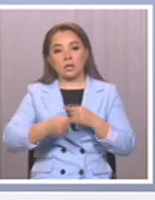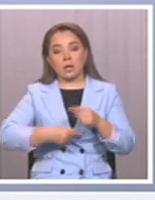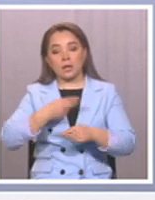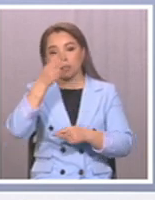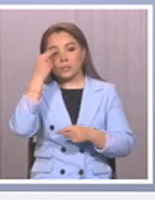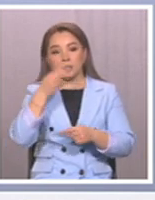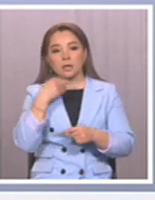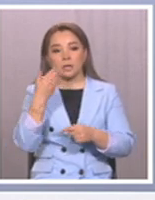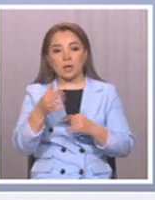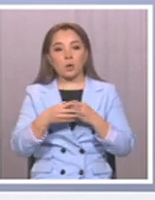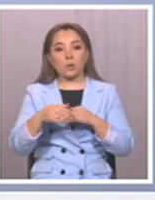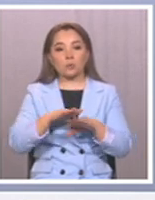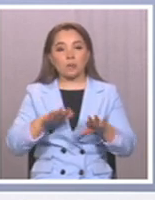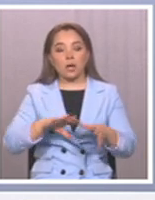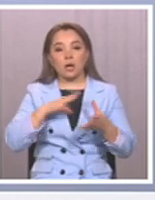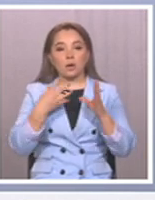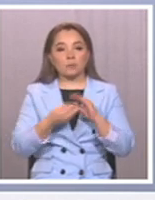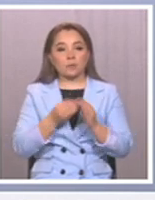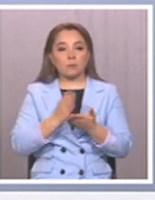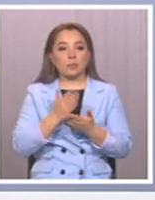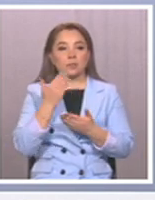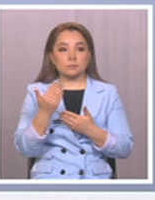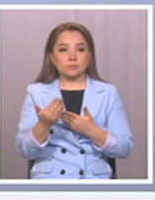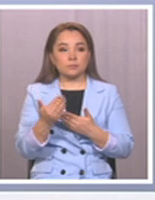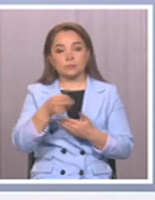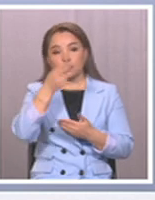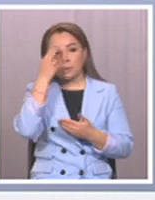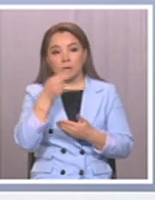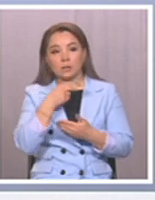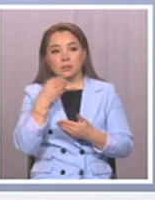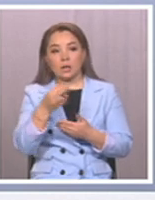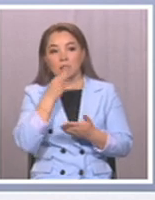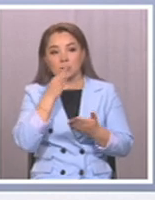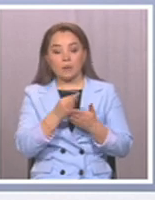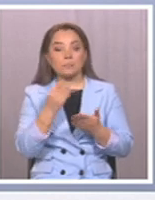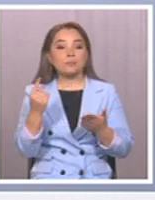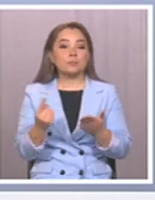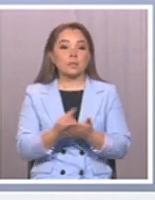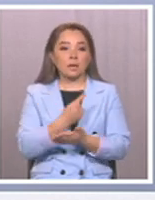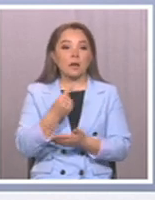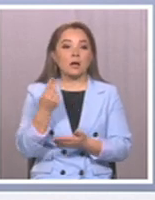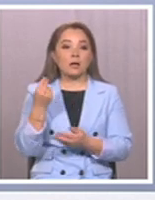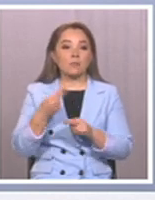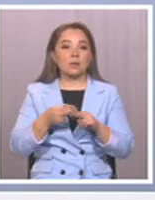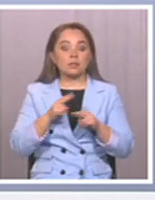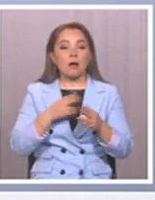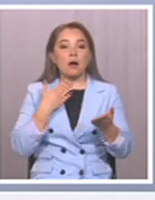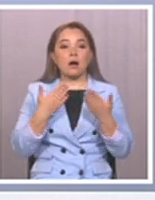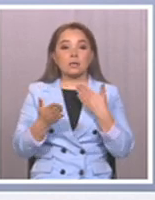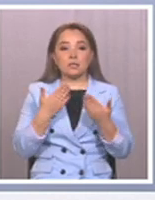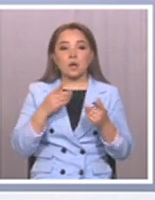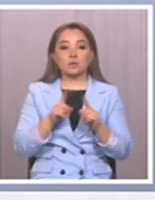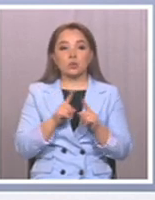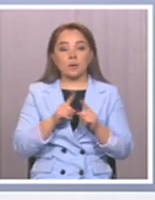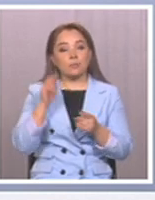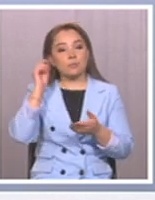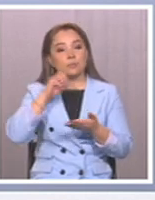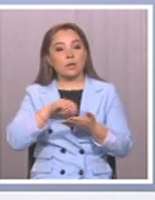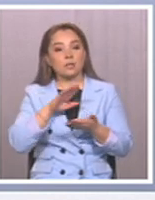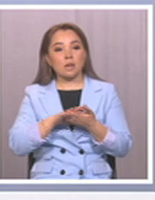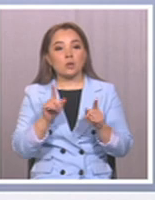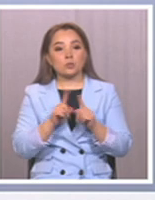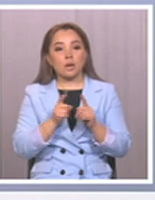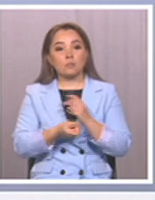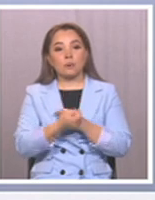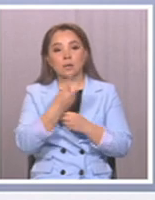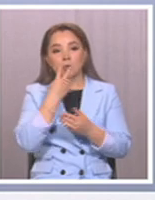Италия өңірінде қалыптасты. Италияда алғашқы капиталистік қатынастардың белгілері пайда бола